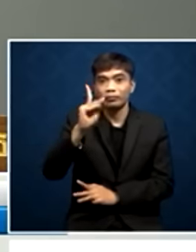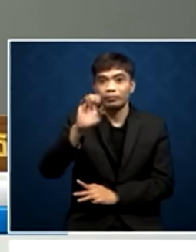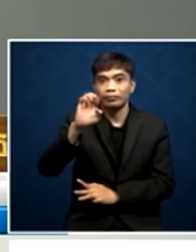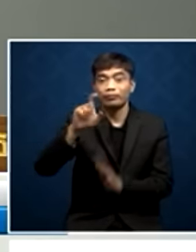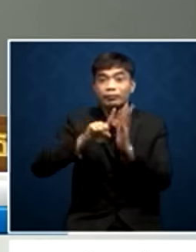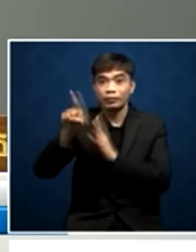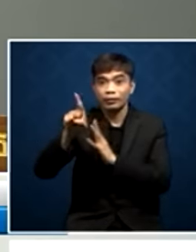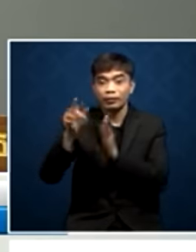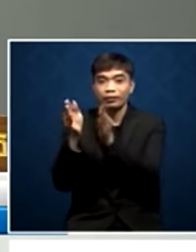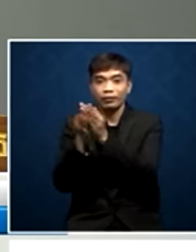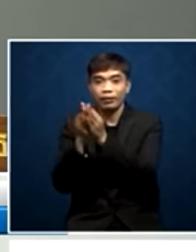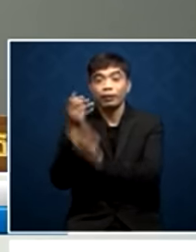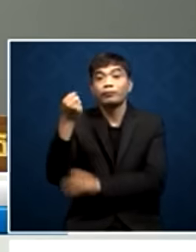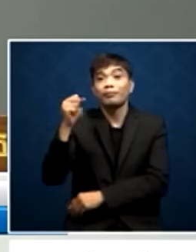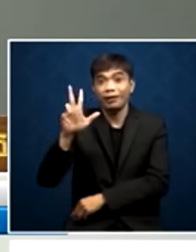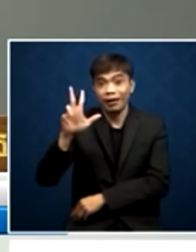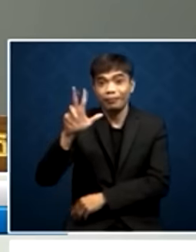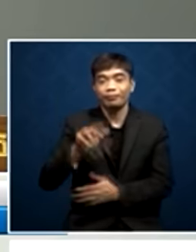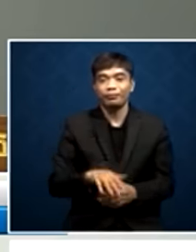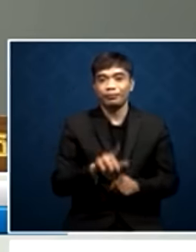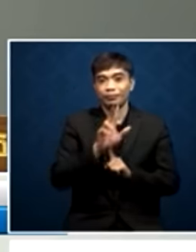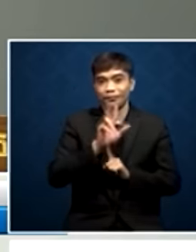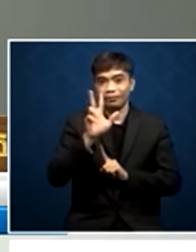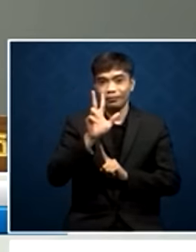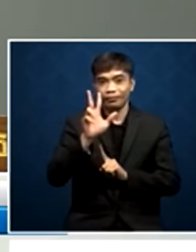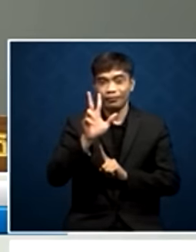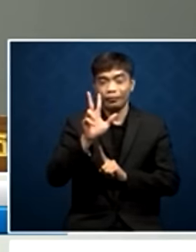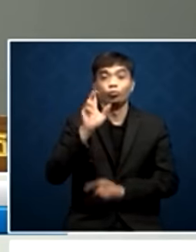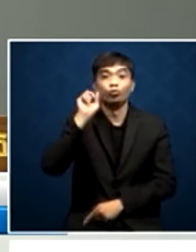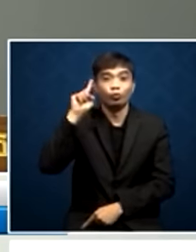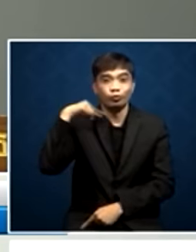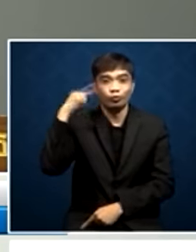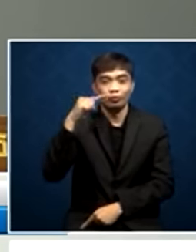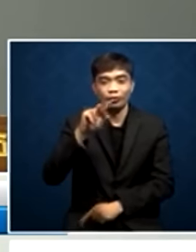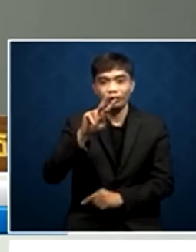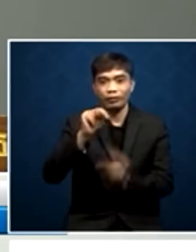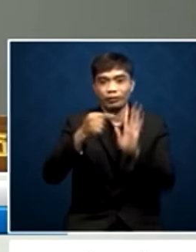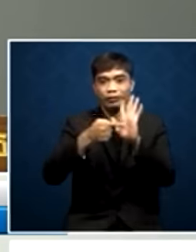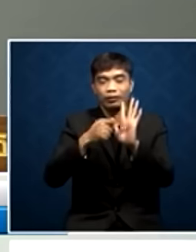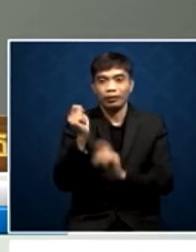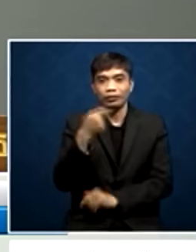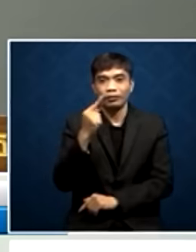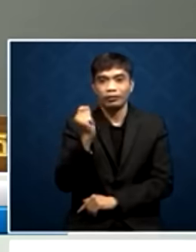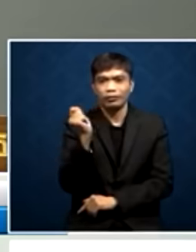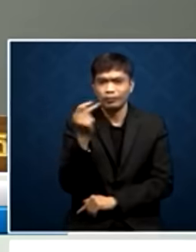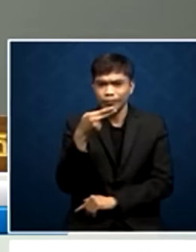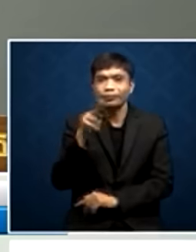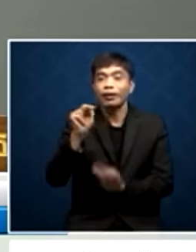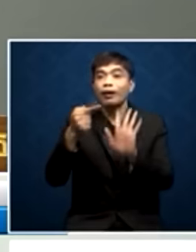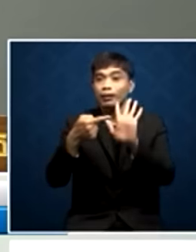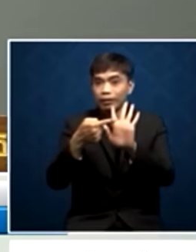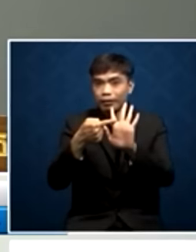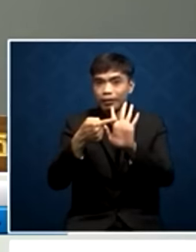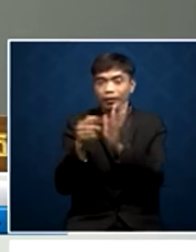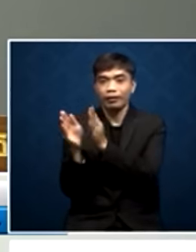แนน3นางสาวนันทนานันทวโรพราช